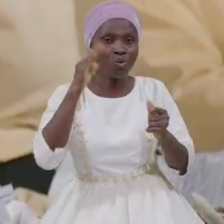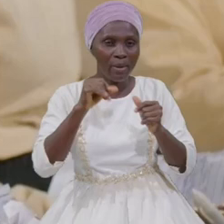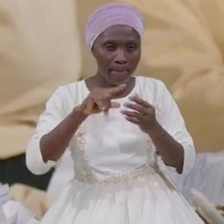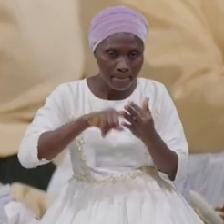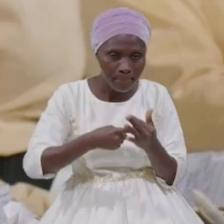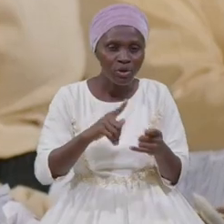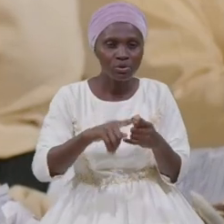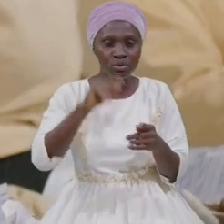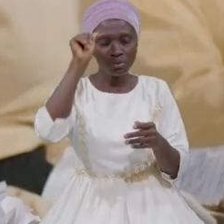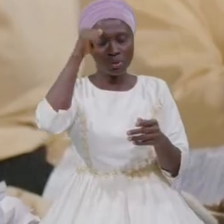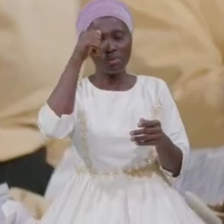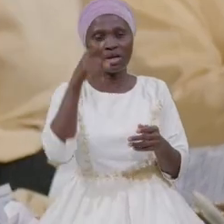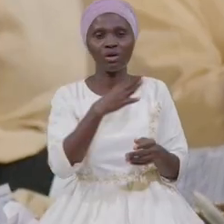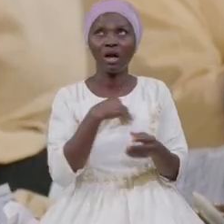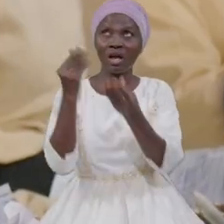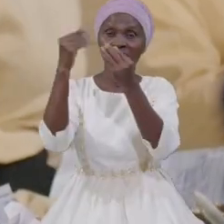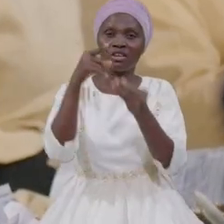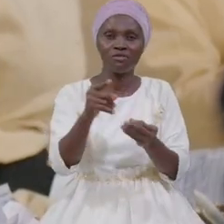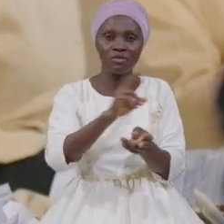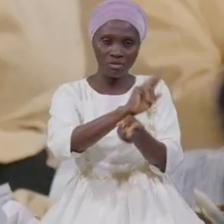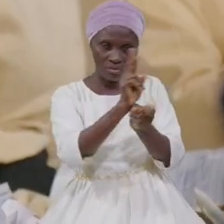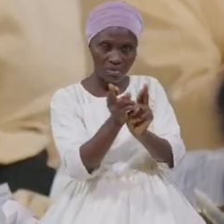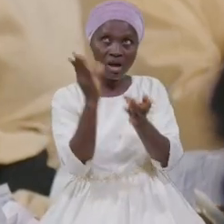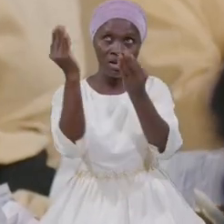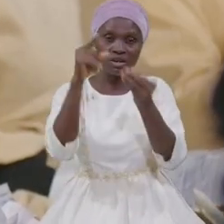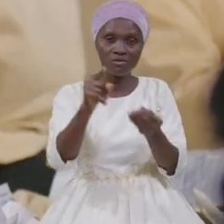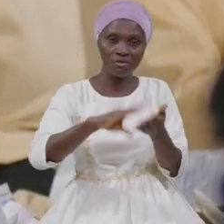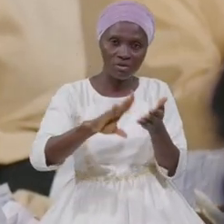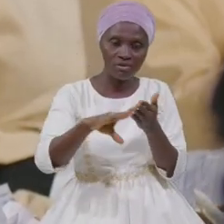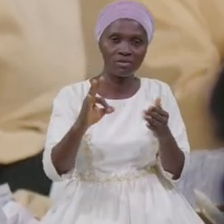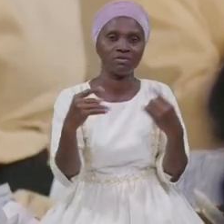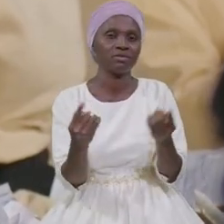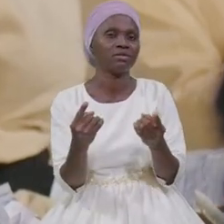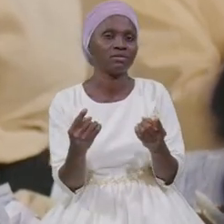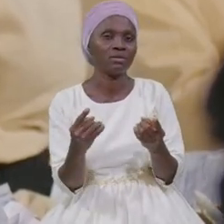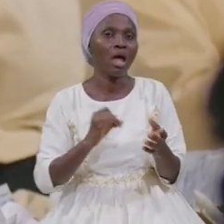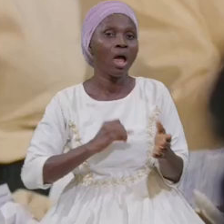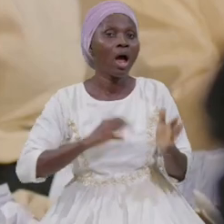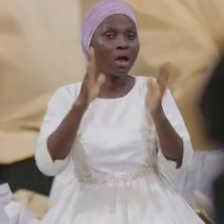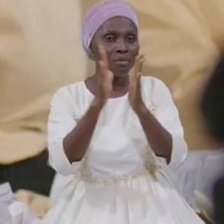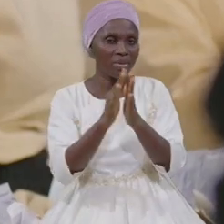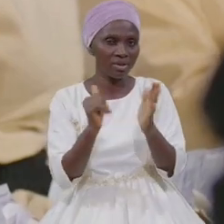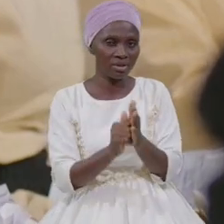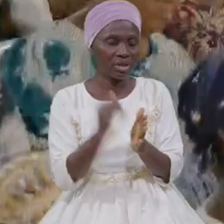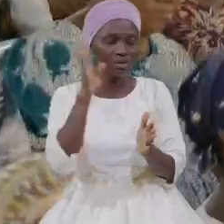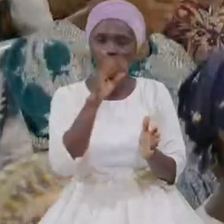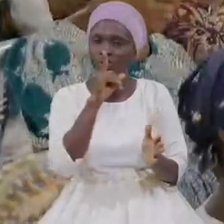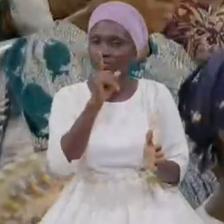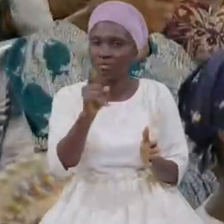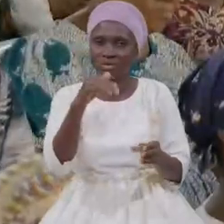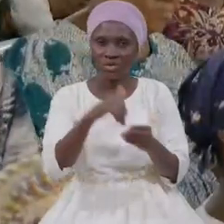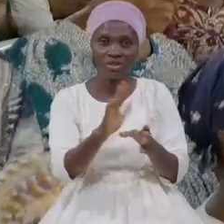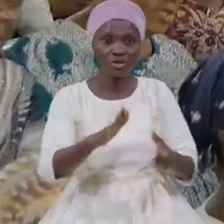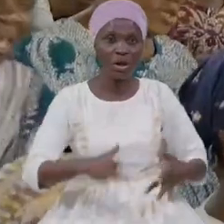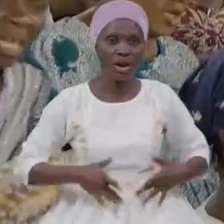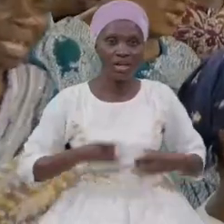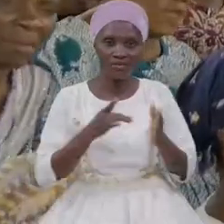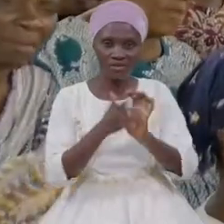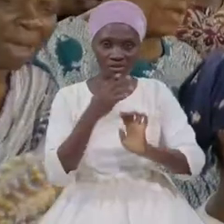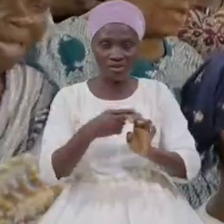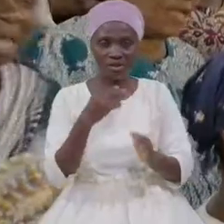donne la repentance. Et il te donne le pardon des péchés. Je prie que cela soit réel dans ta vie au nom de